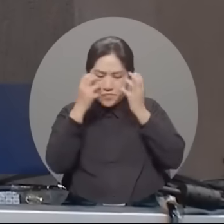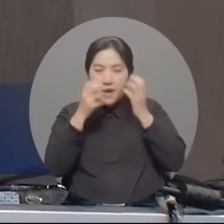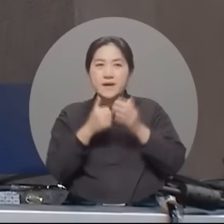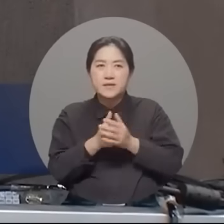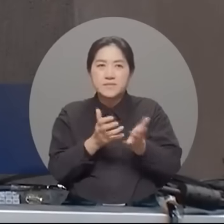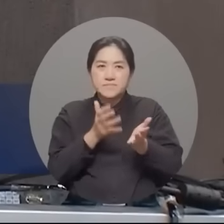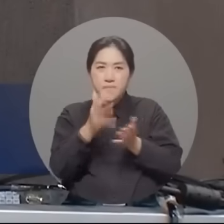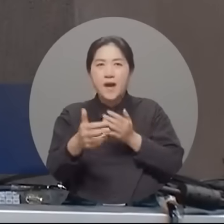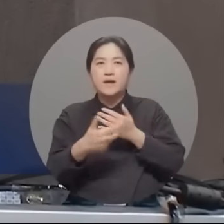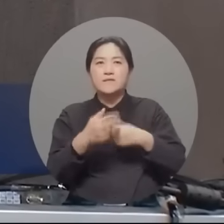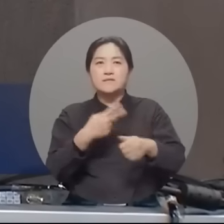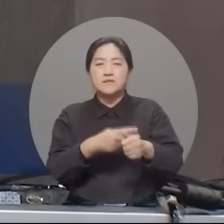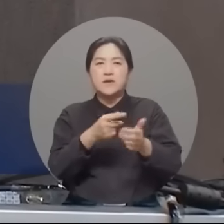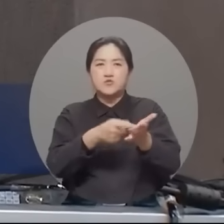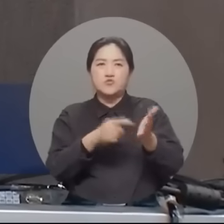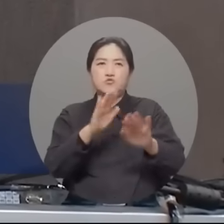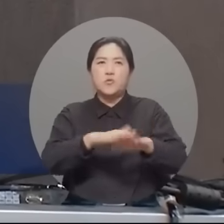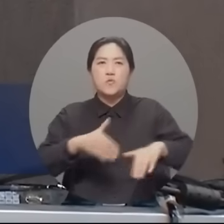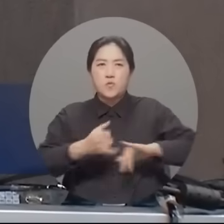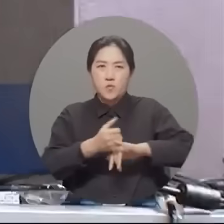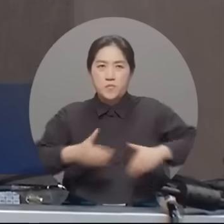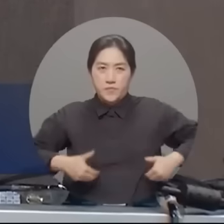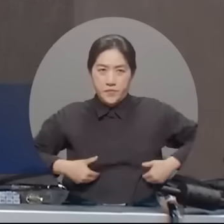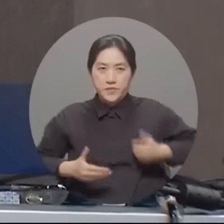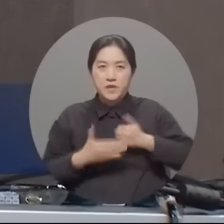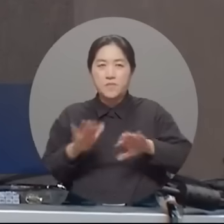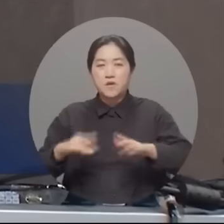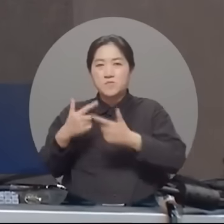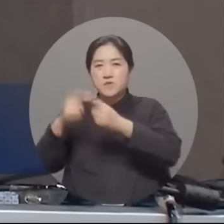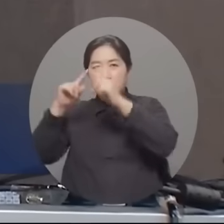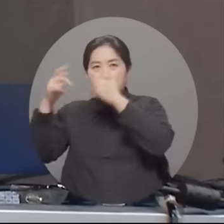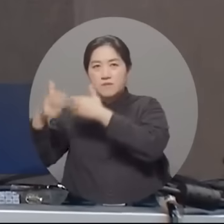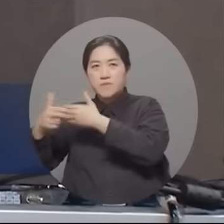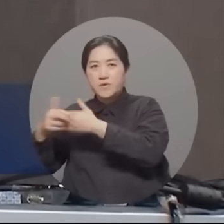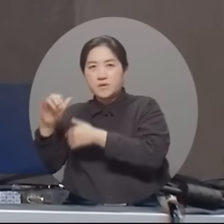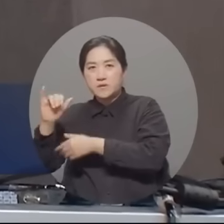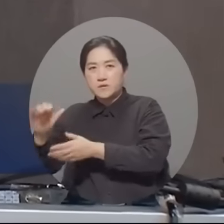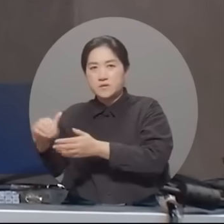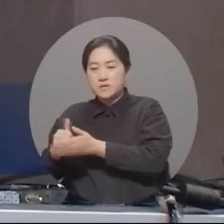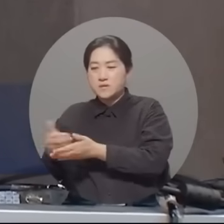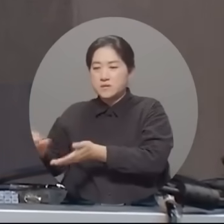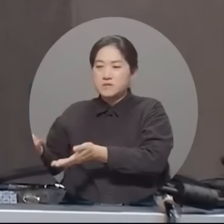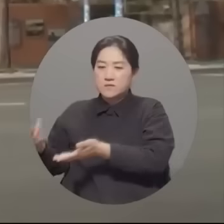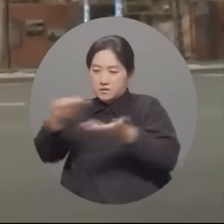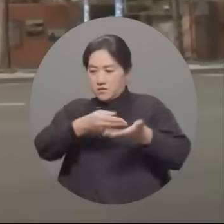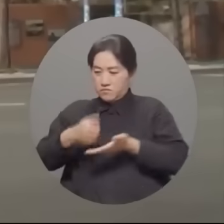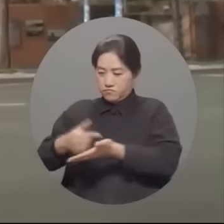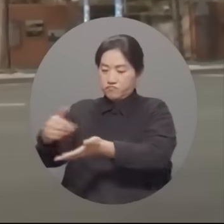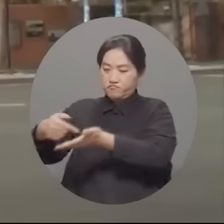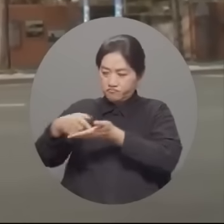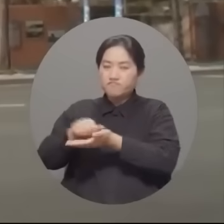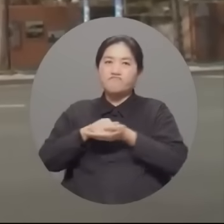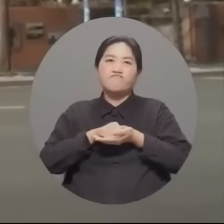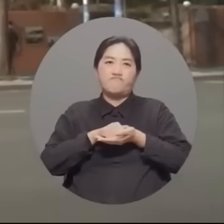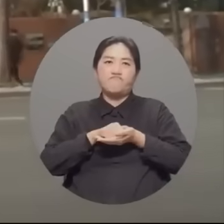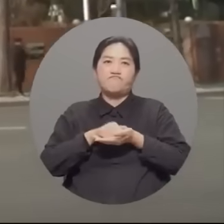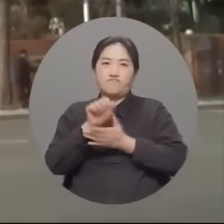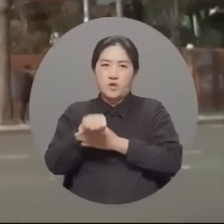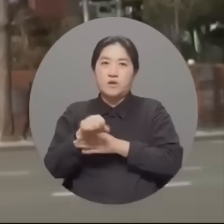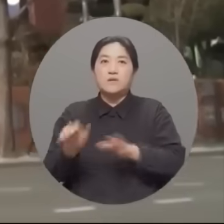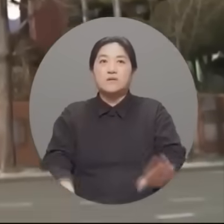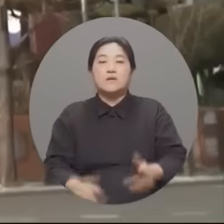상황이었습니다 그래서 우리는 부산대병원의 전원 요청을 받아들고 이에 대해